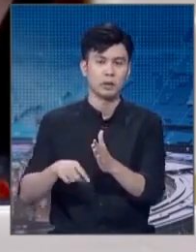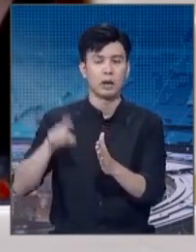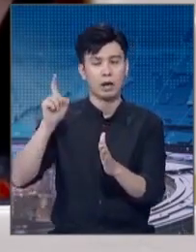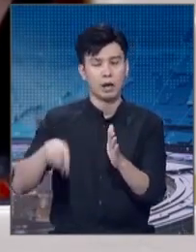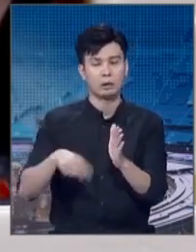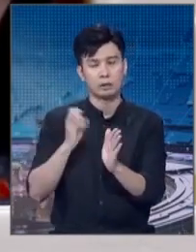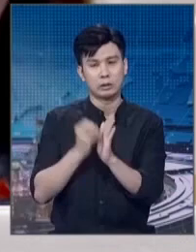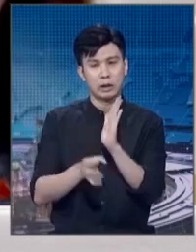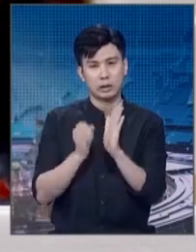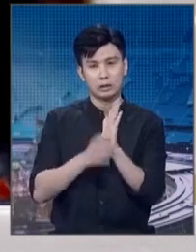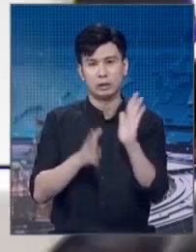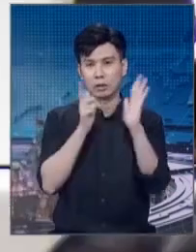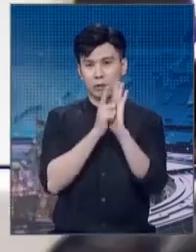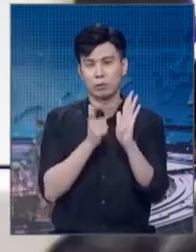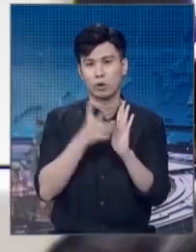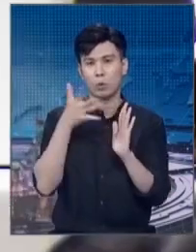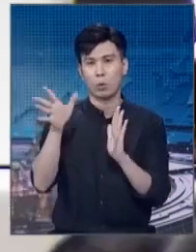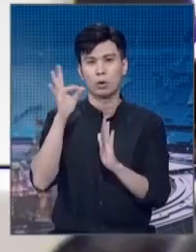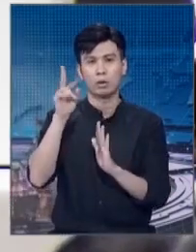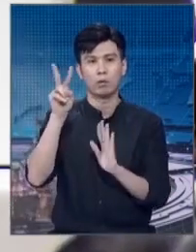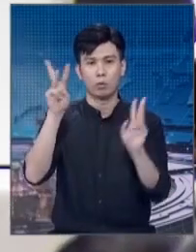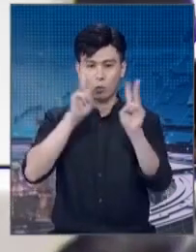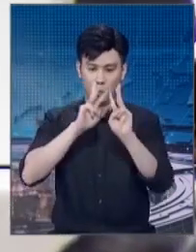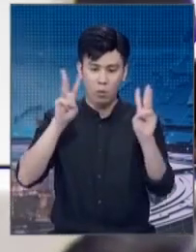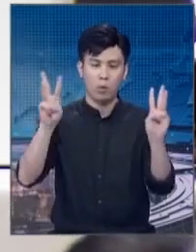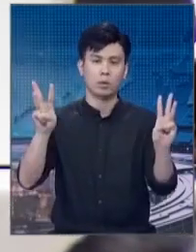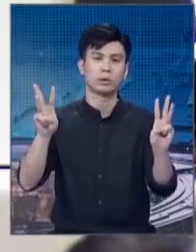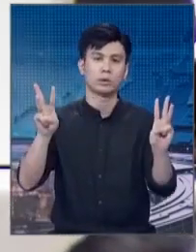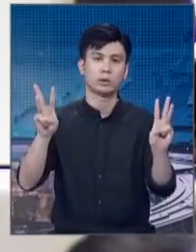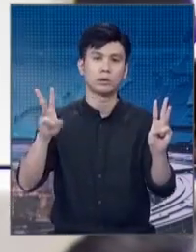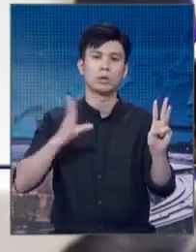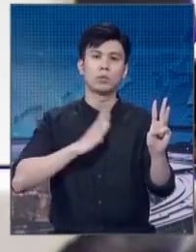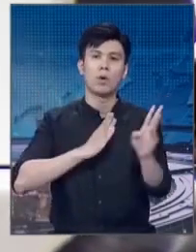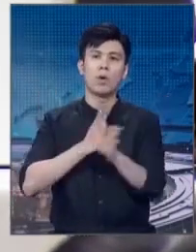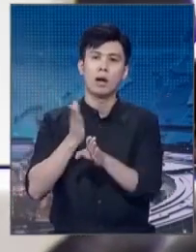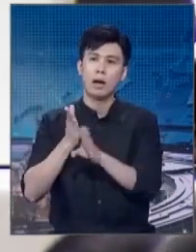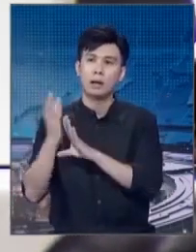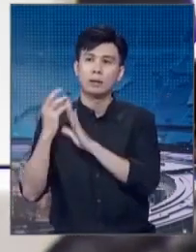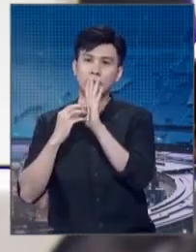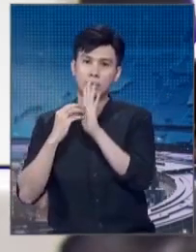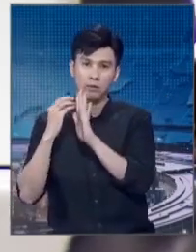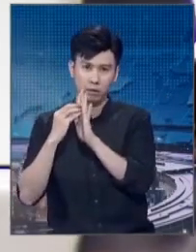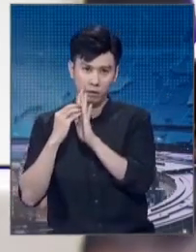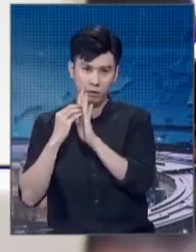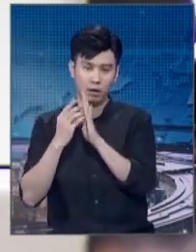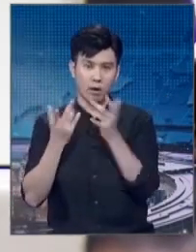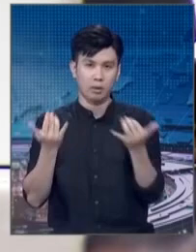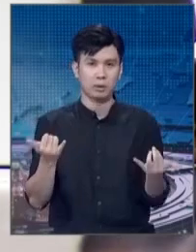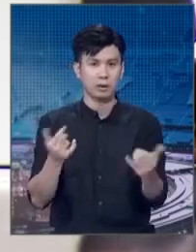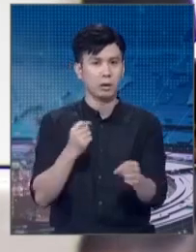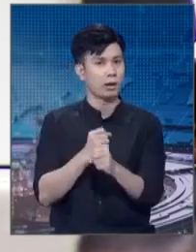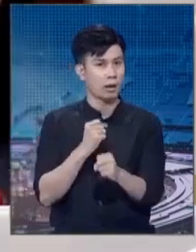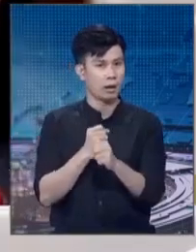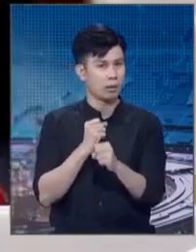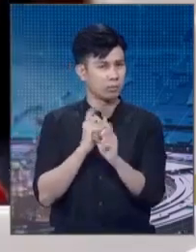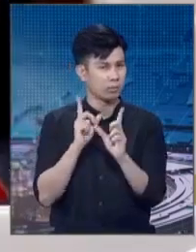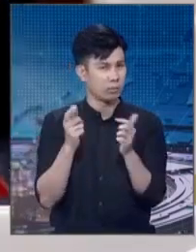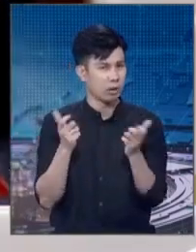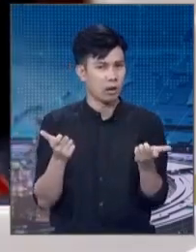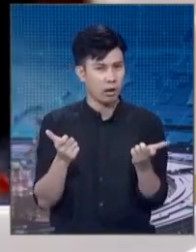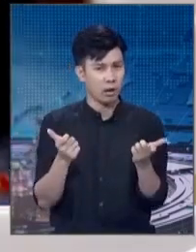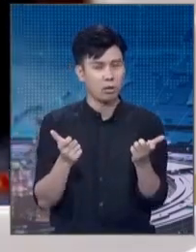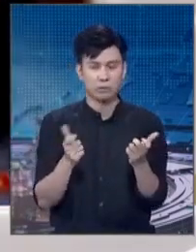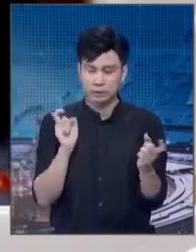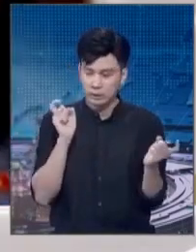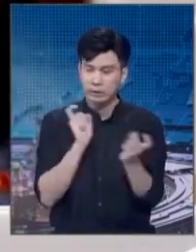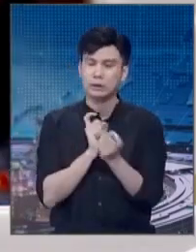luật của Thường vụ Quốc hội để các bộ ngành và các địa phương triển khai thực hiện một cách chính xác